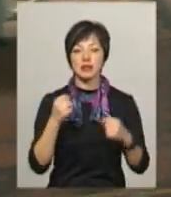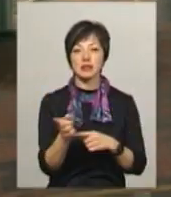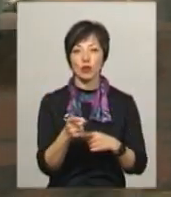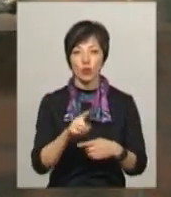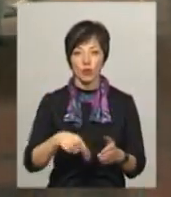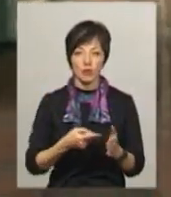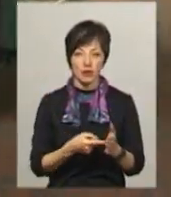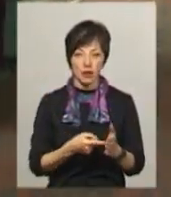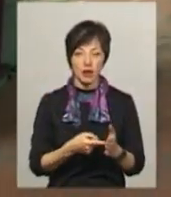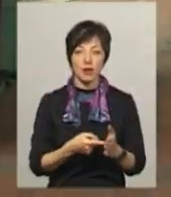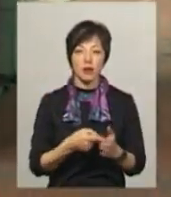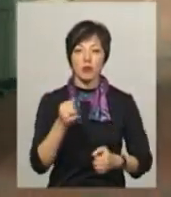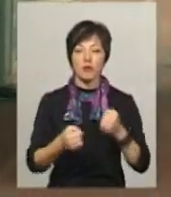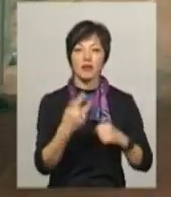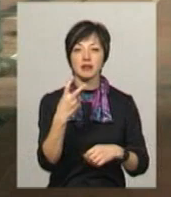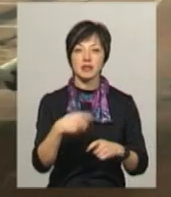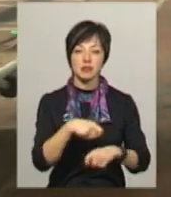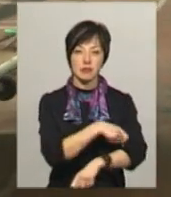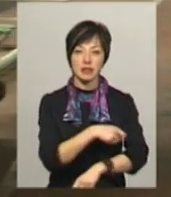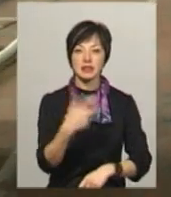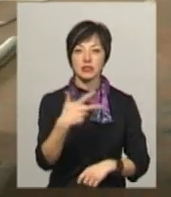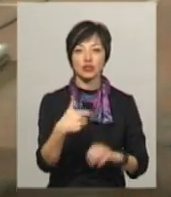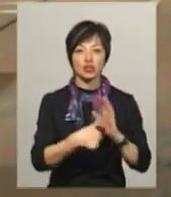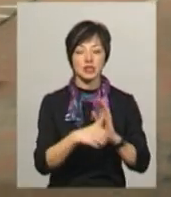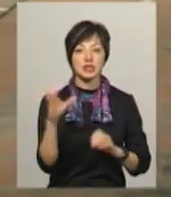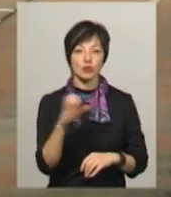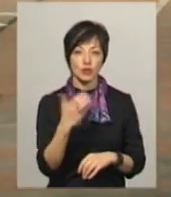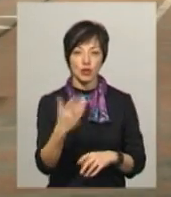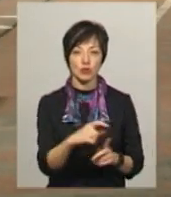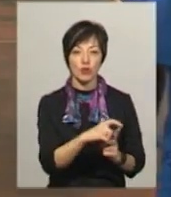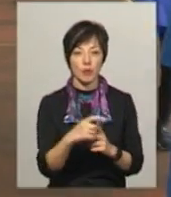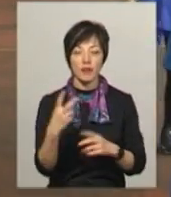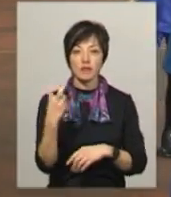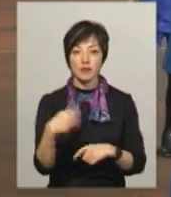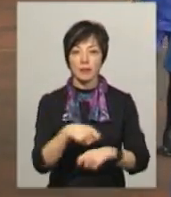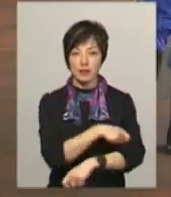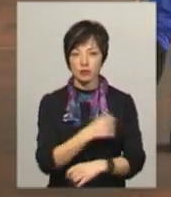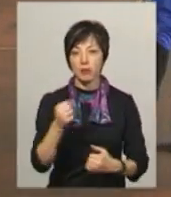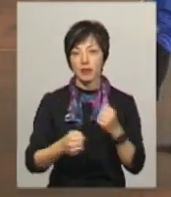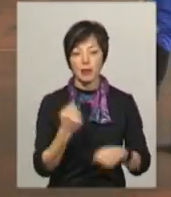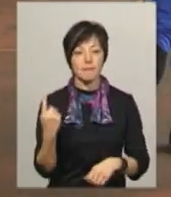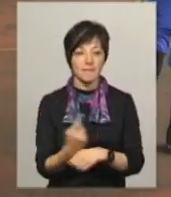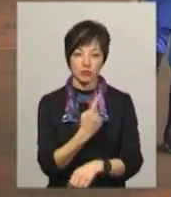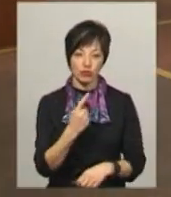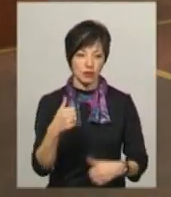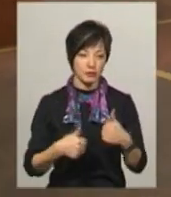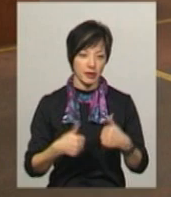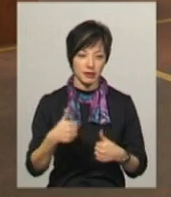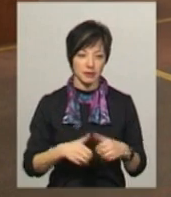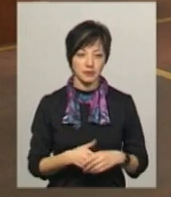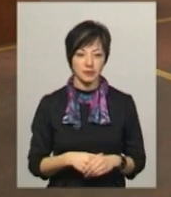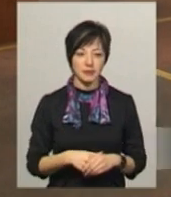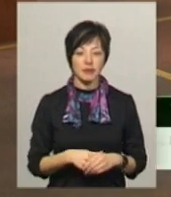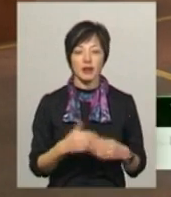Уляна Тихоненко. Вона пробігла 200 метрів за 36 секунд. За її словами, 200-метрівку атлетка сьогодні бігла вперше на змаганнях. Я